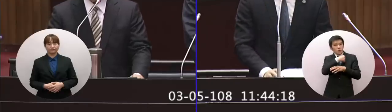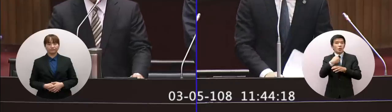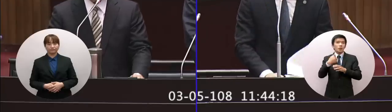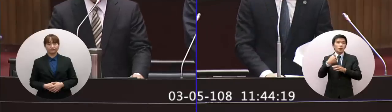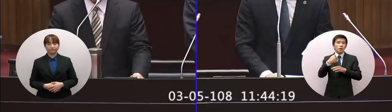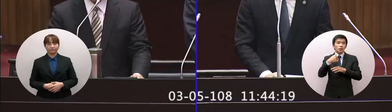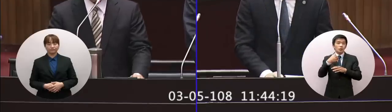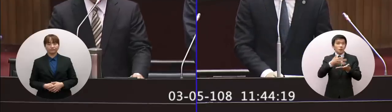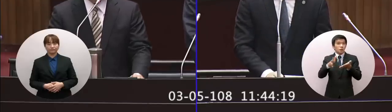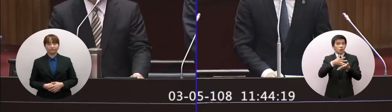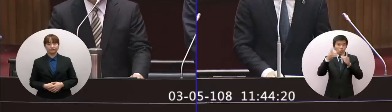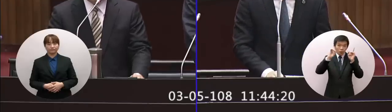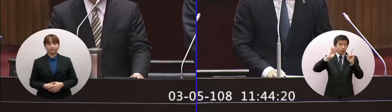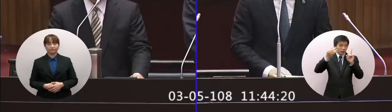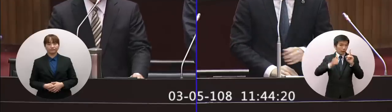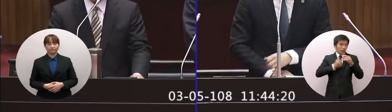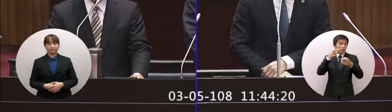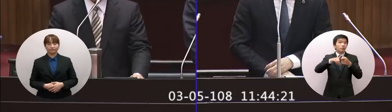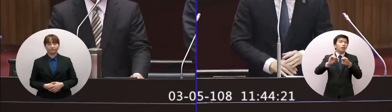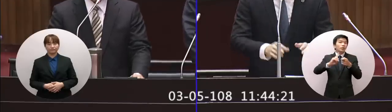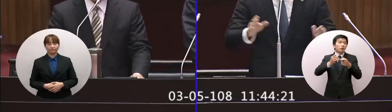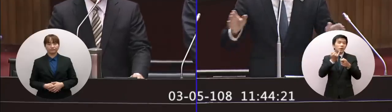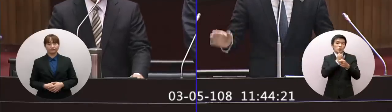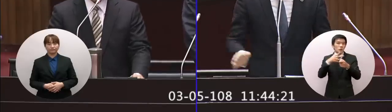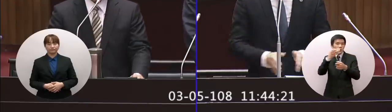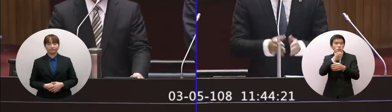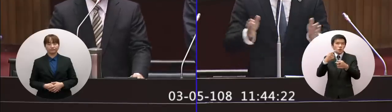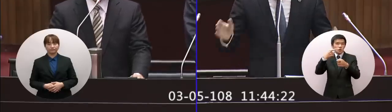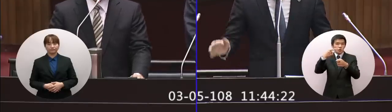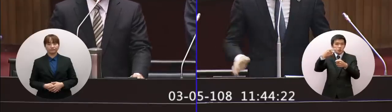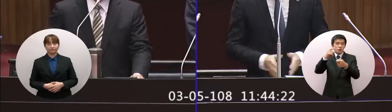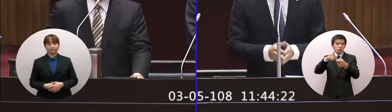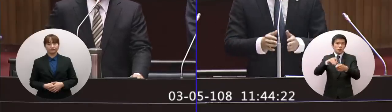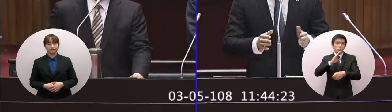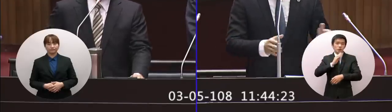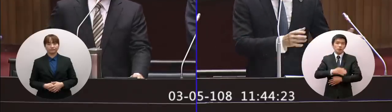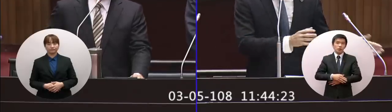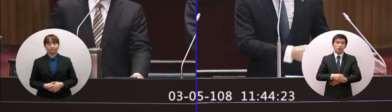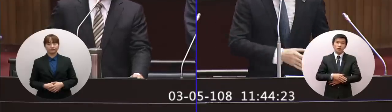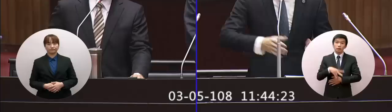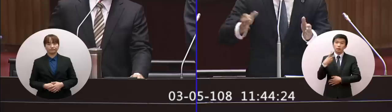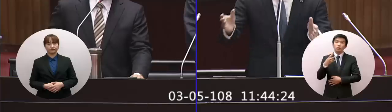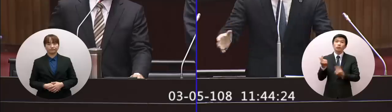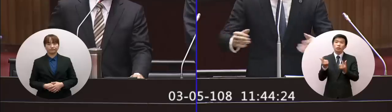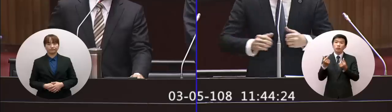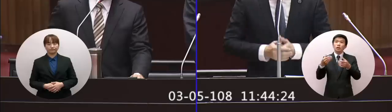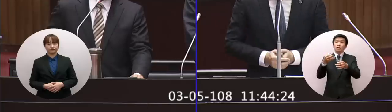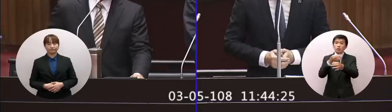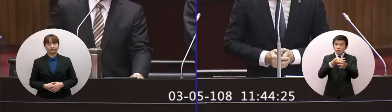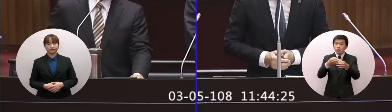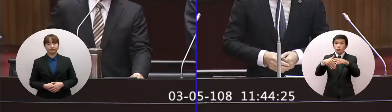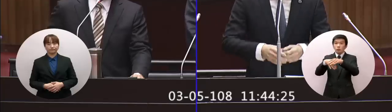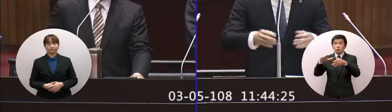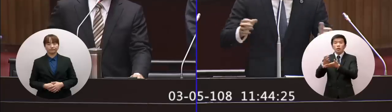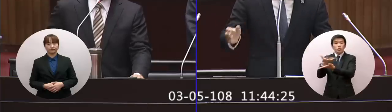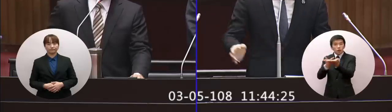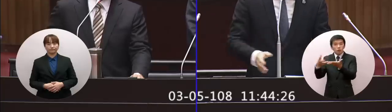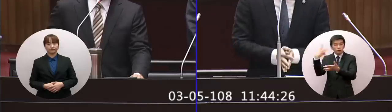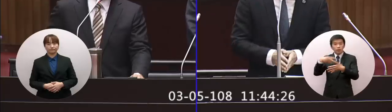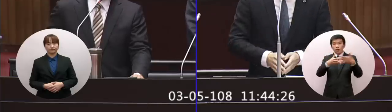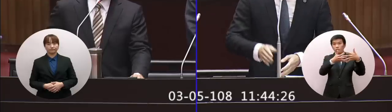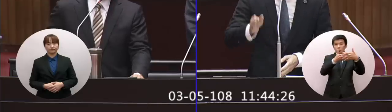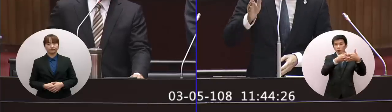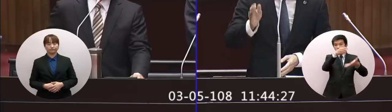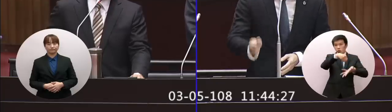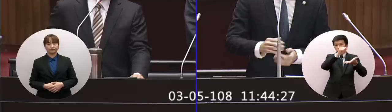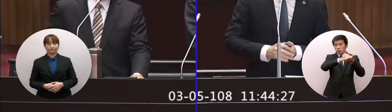伫做这个统战的这个布局。所以讲，除了经贸文化的交流啦，头拄啊讲这個美国的这个警告啦，用等等